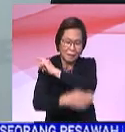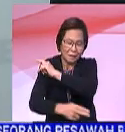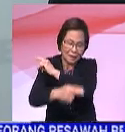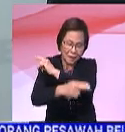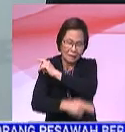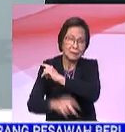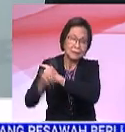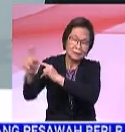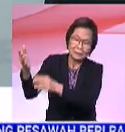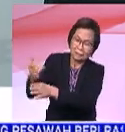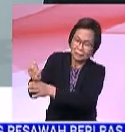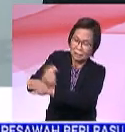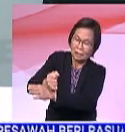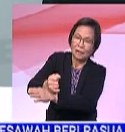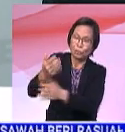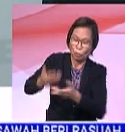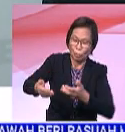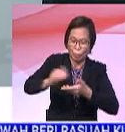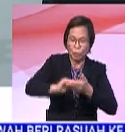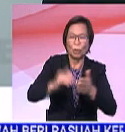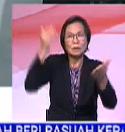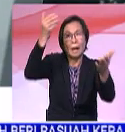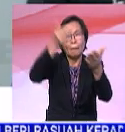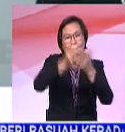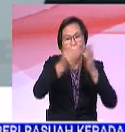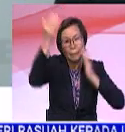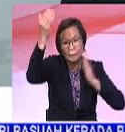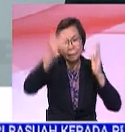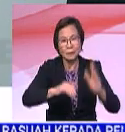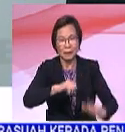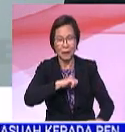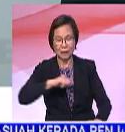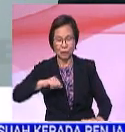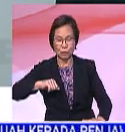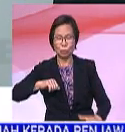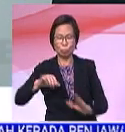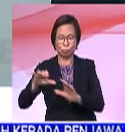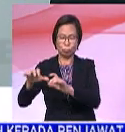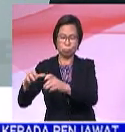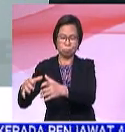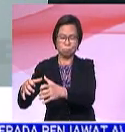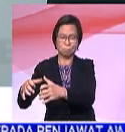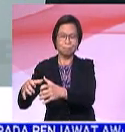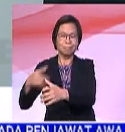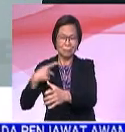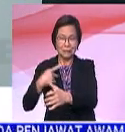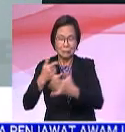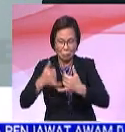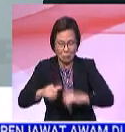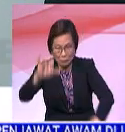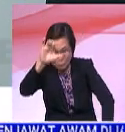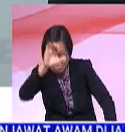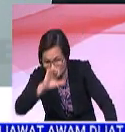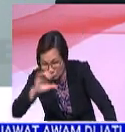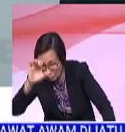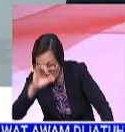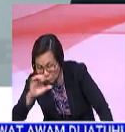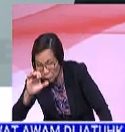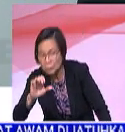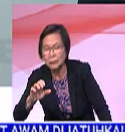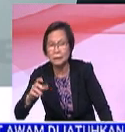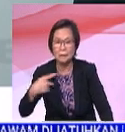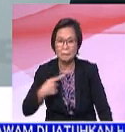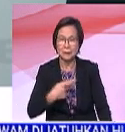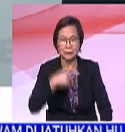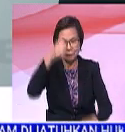packing begini bila sampai di Malaysia. Anggota sindiket yang lain, kita masih lagi mengesan. Dan kita tak